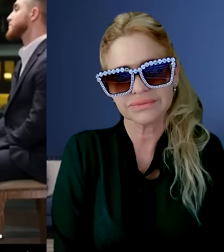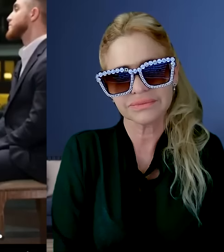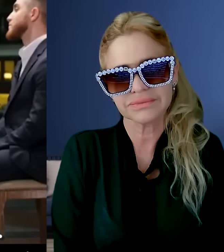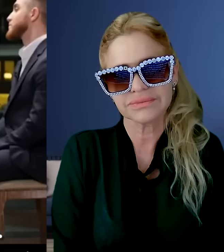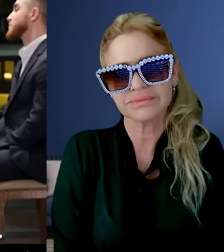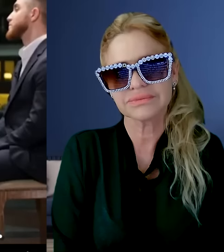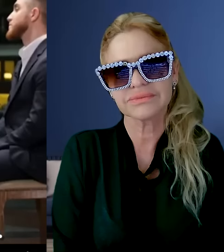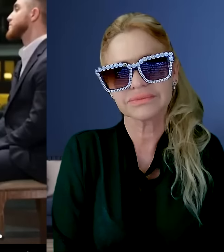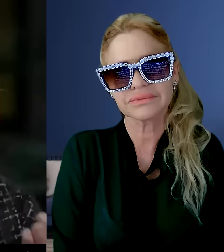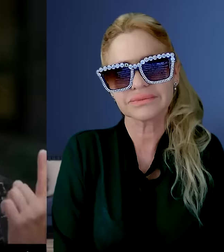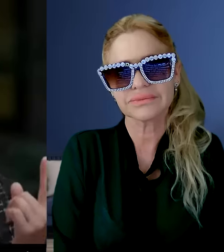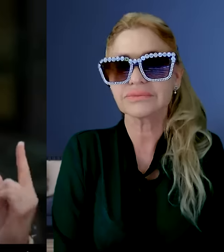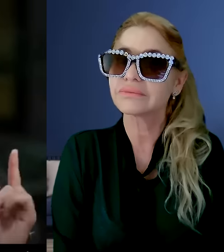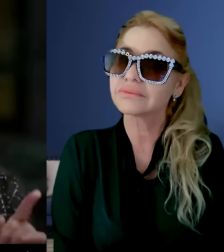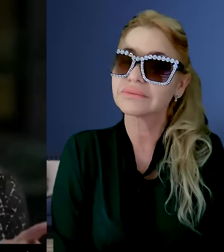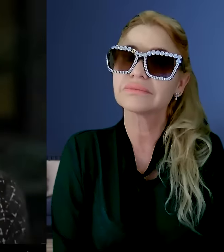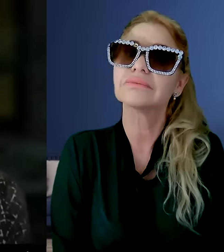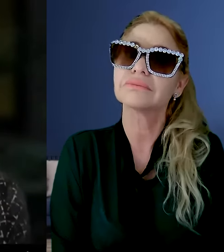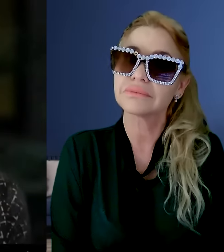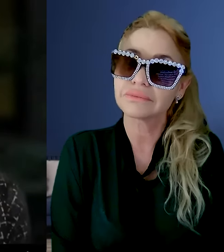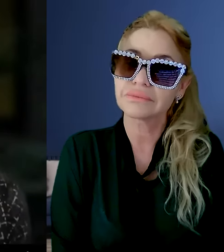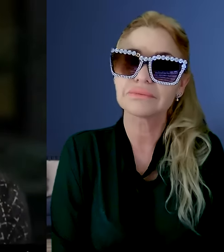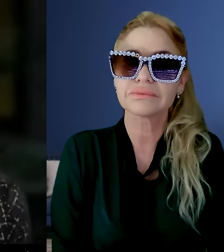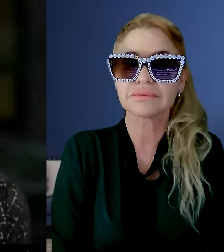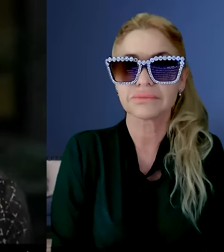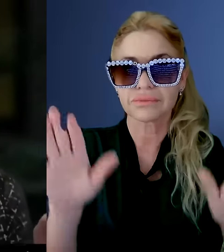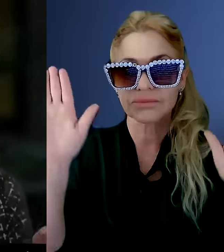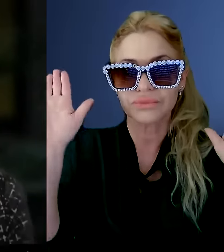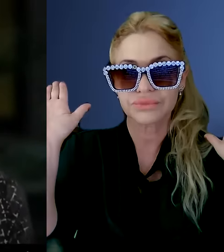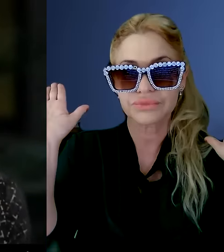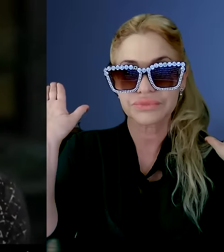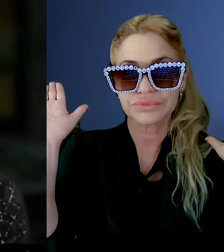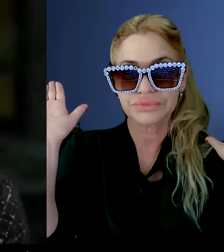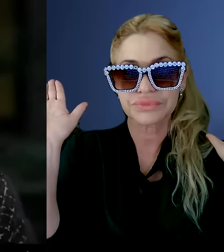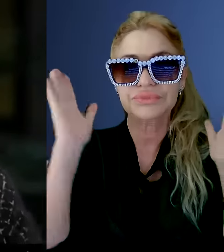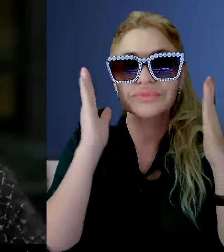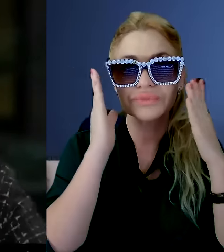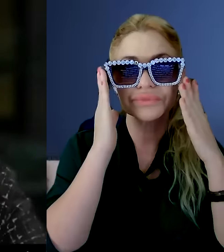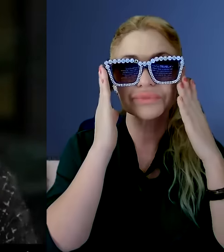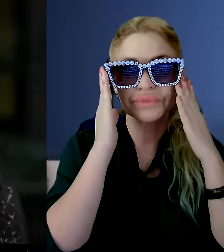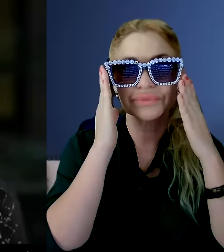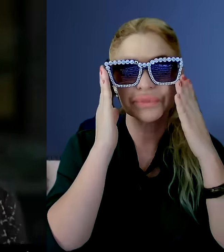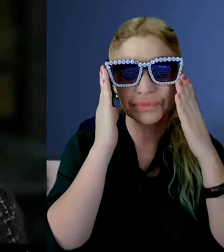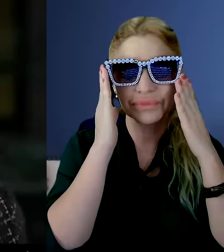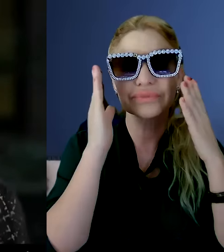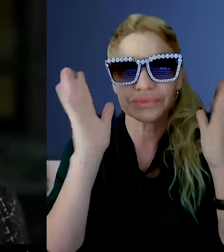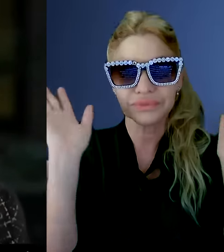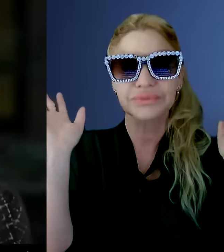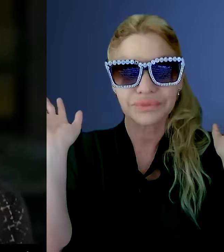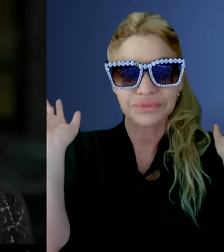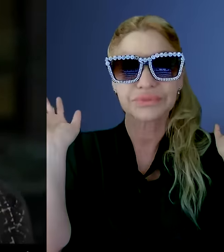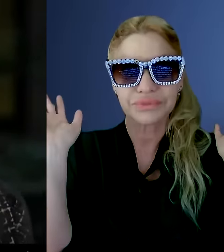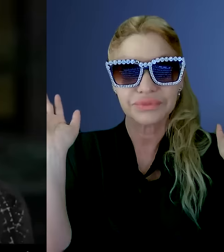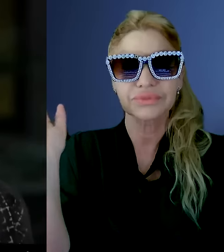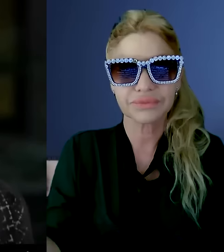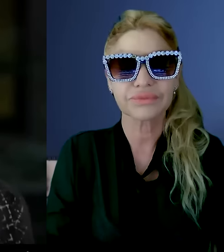из сотен людей. Каждое мероприятие, которое проводил тот самый Пап Дэдди, и все это якобы